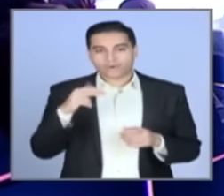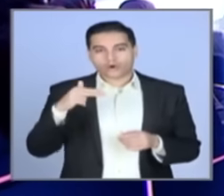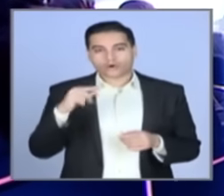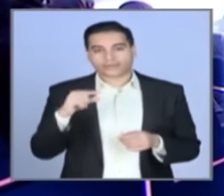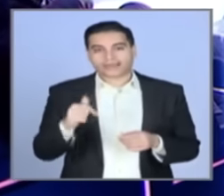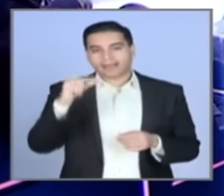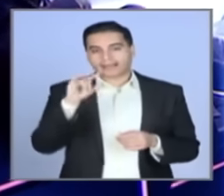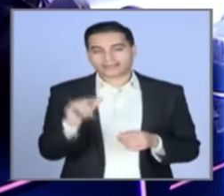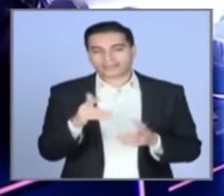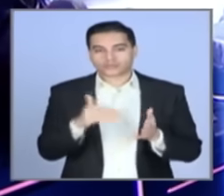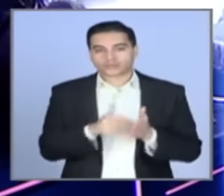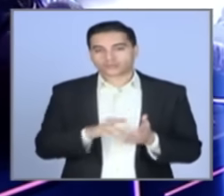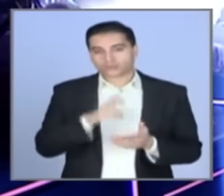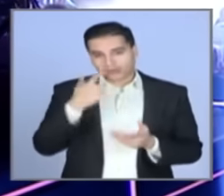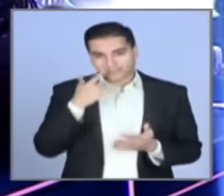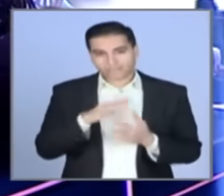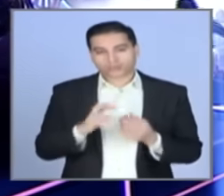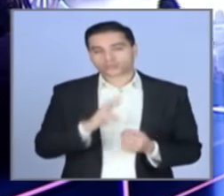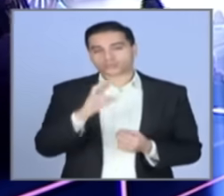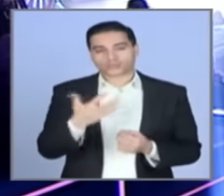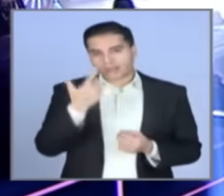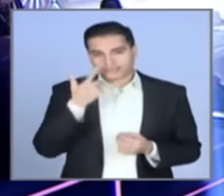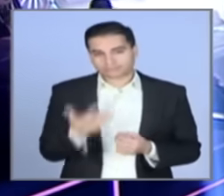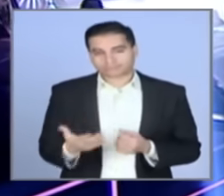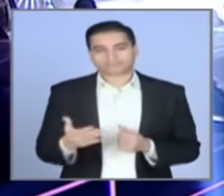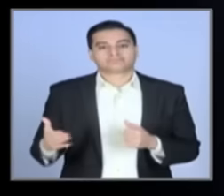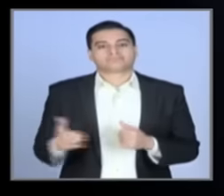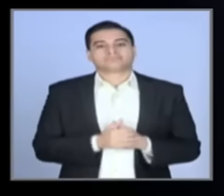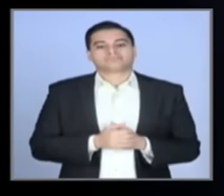سؤال في الحلقة، وهنشوف موضوع السؤال إيه.